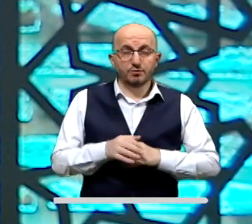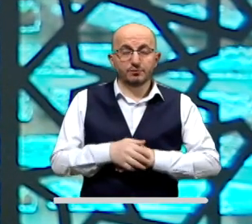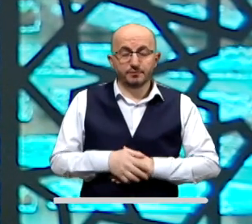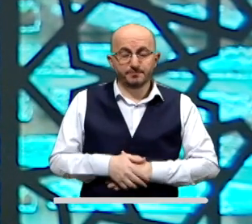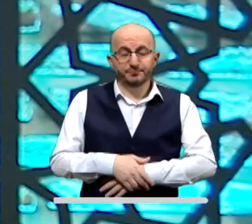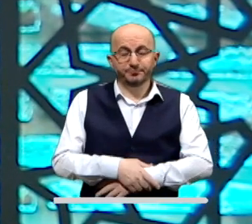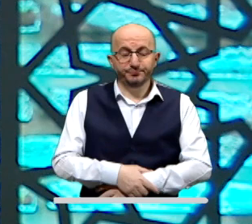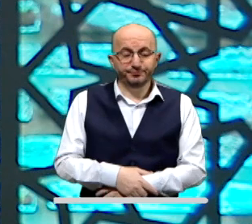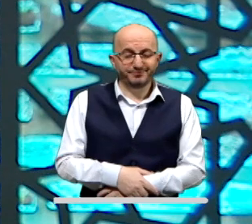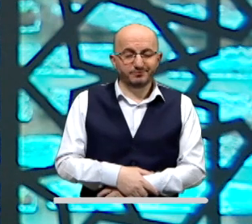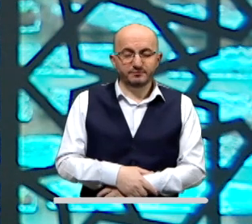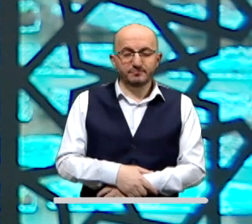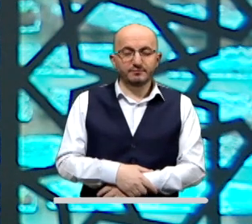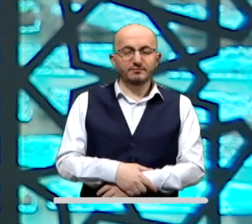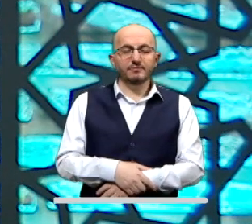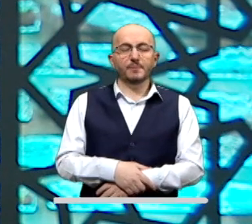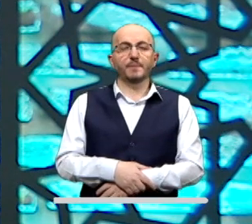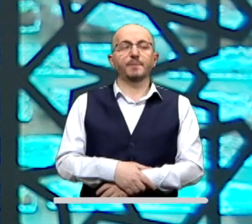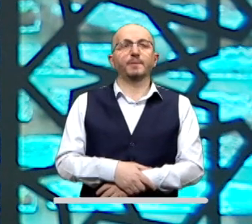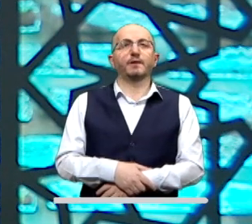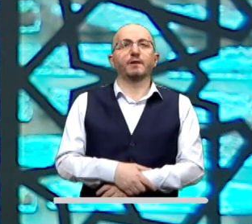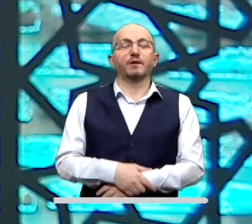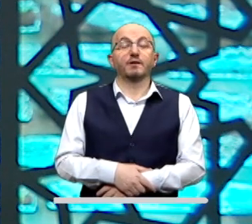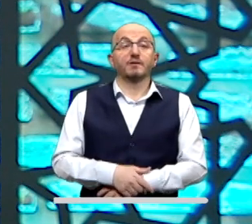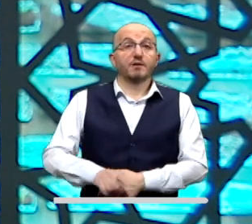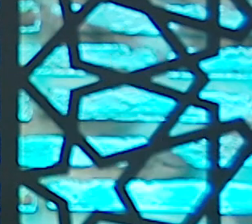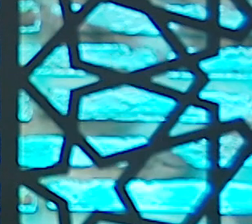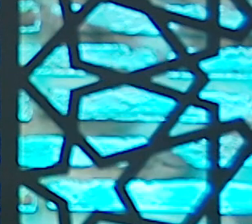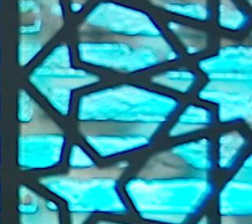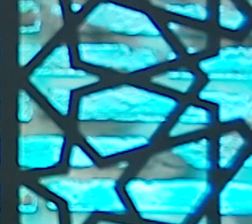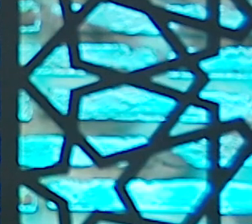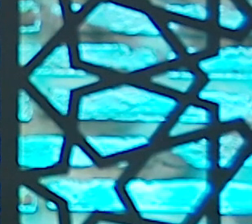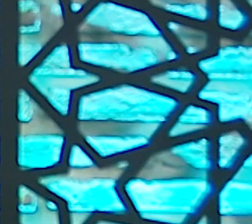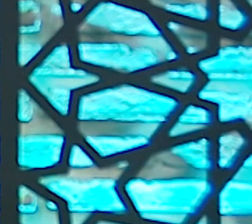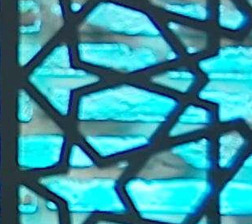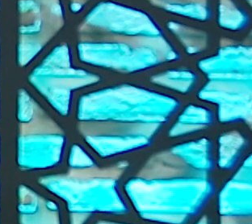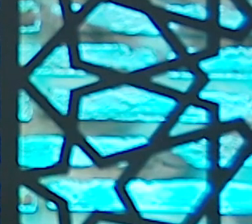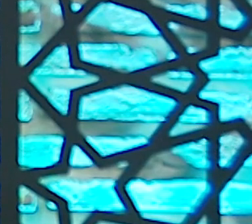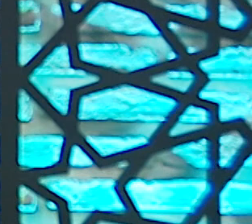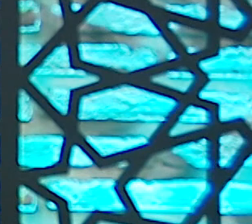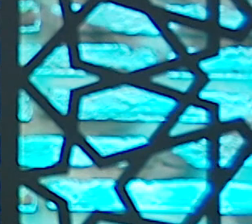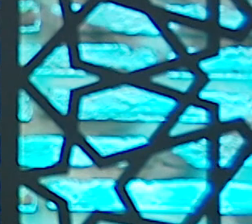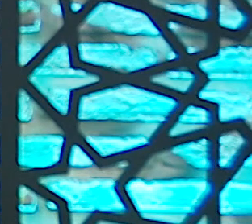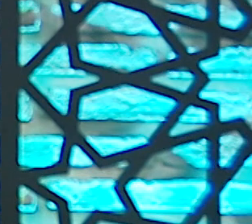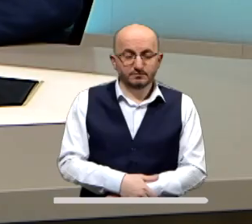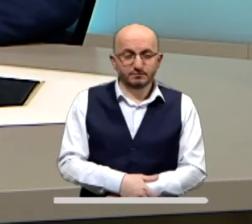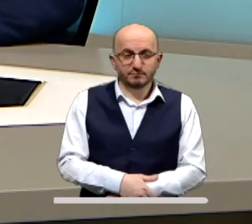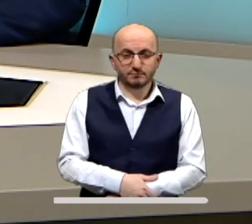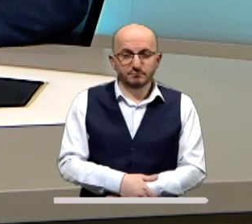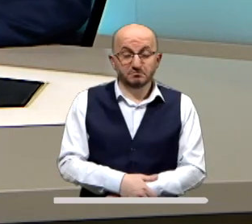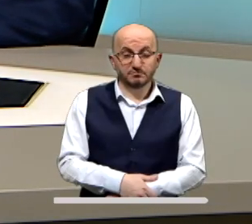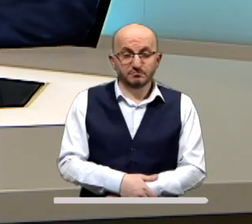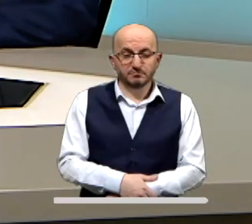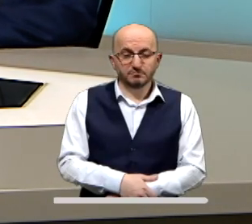telefon hattımızda hoş geldiniz efendim Allah razı olsun Allah sizden de razı olsun Hayırlı akşamlar